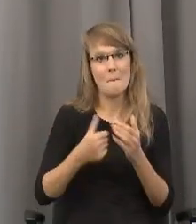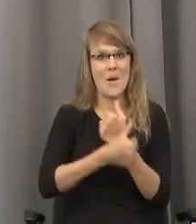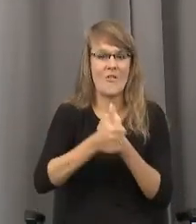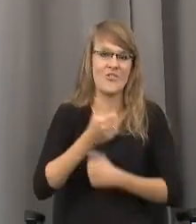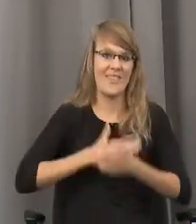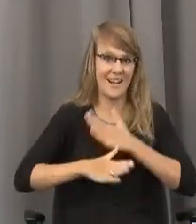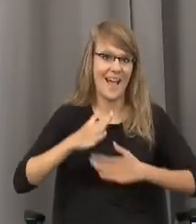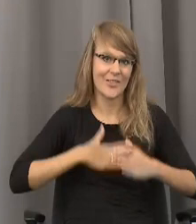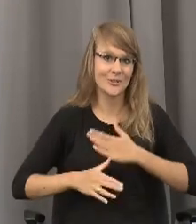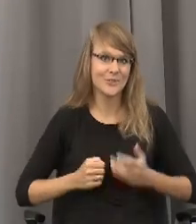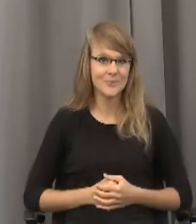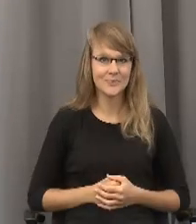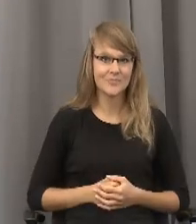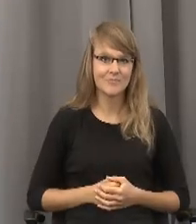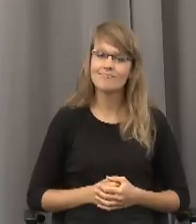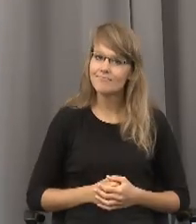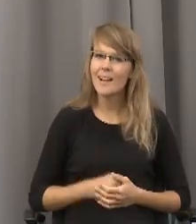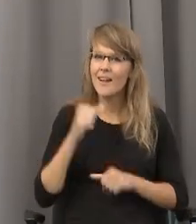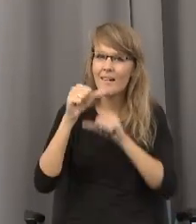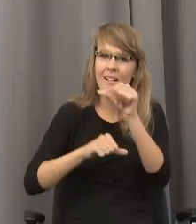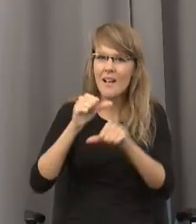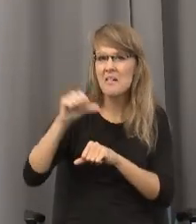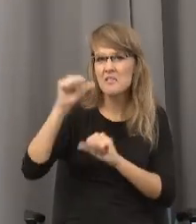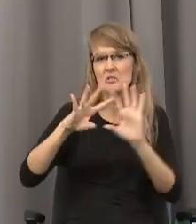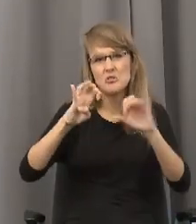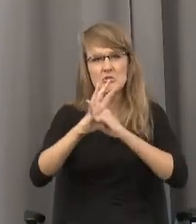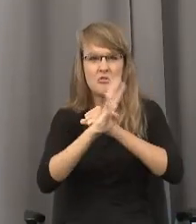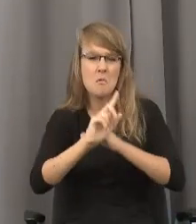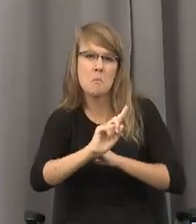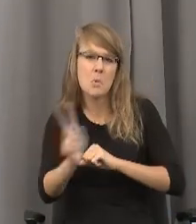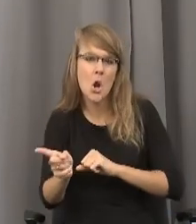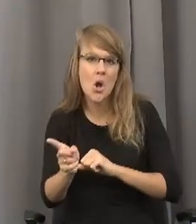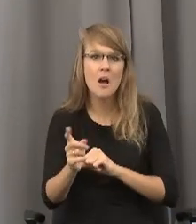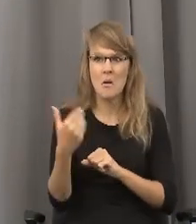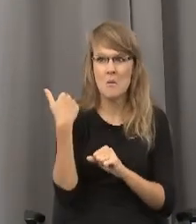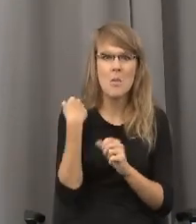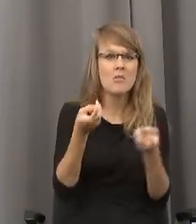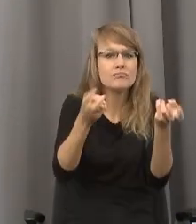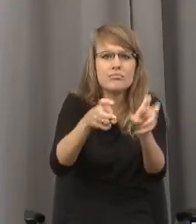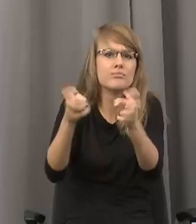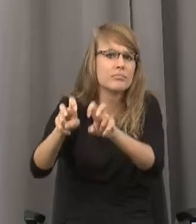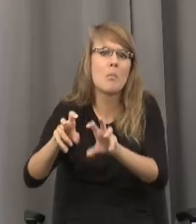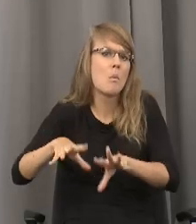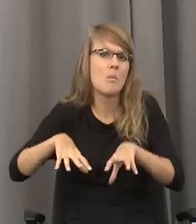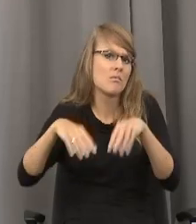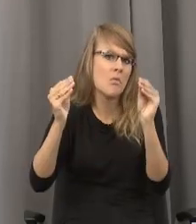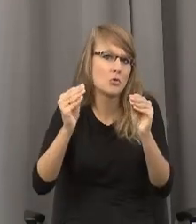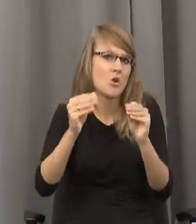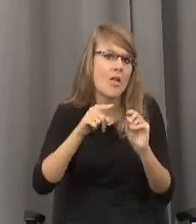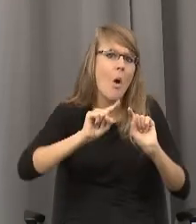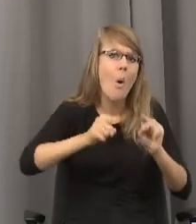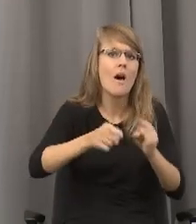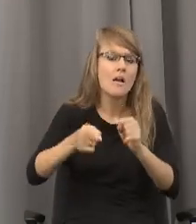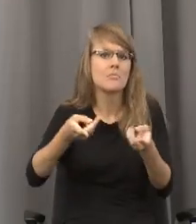radości. Proszę Państwa, w latach 90. pierwsze takie organizacje zaczęły powstawać w